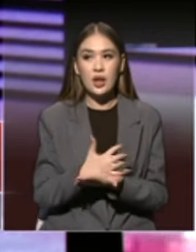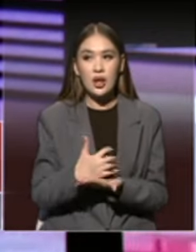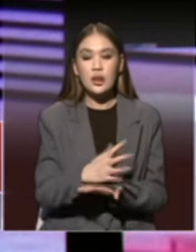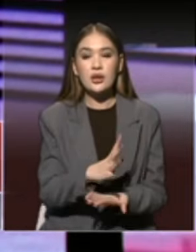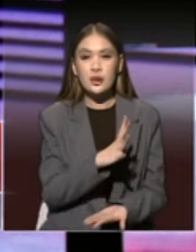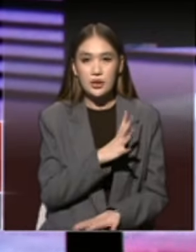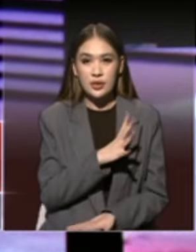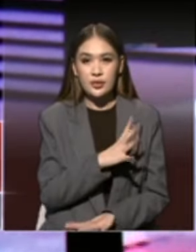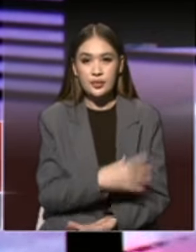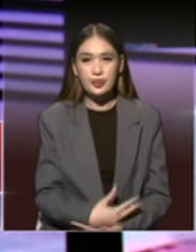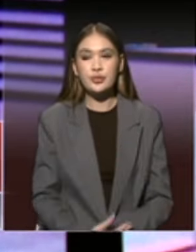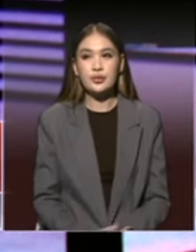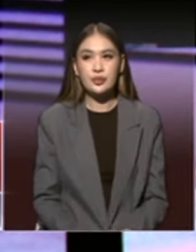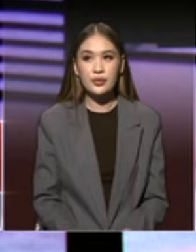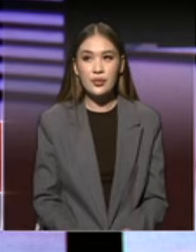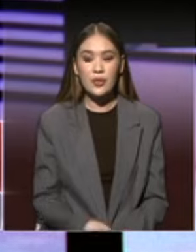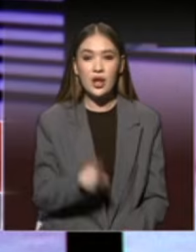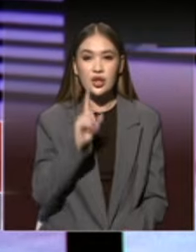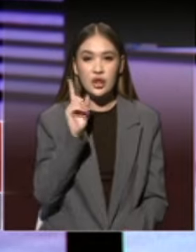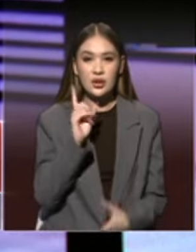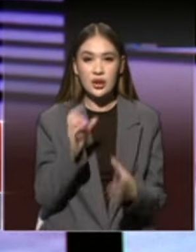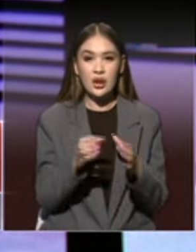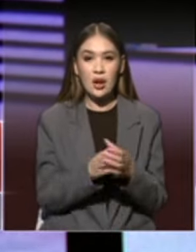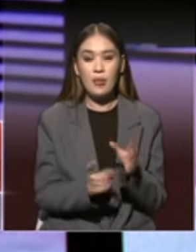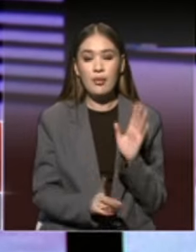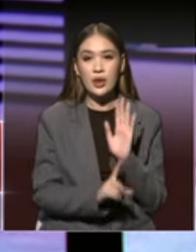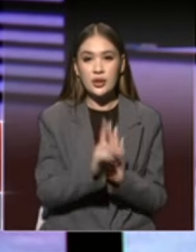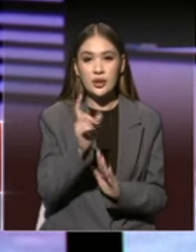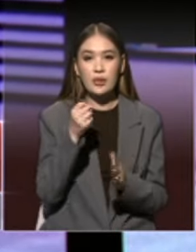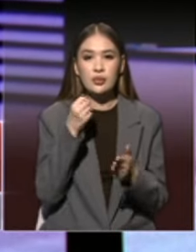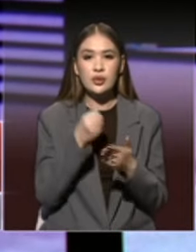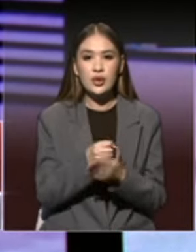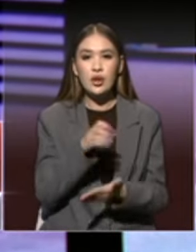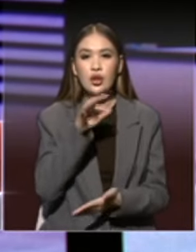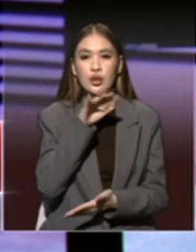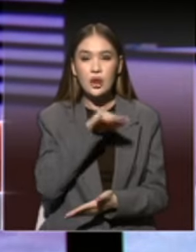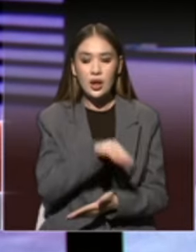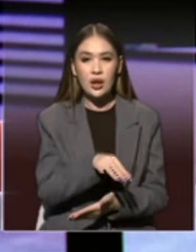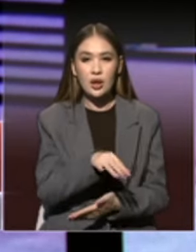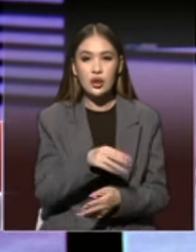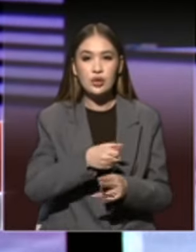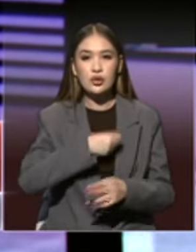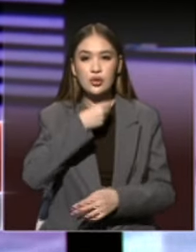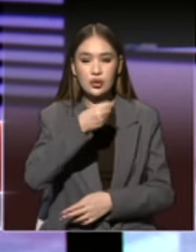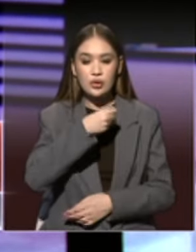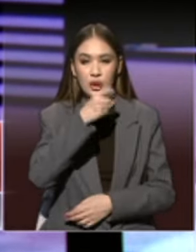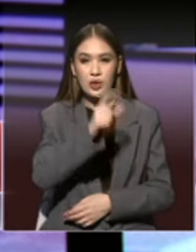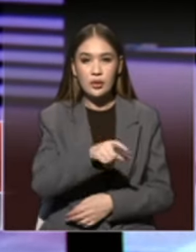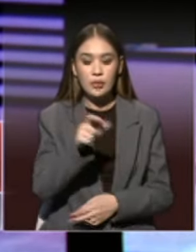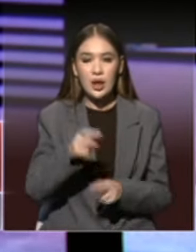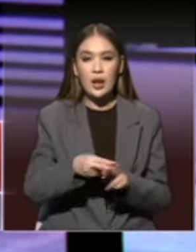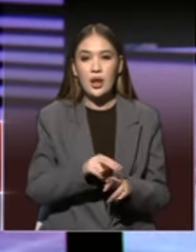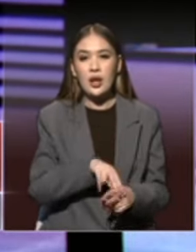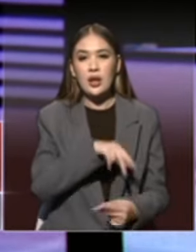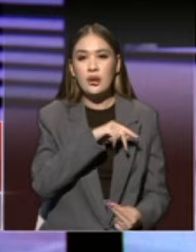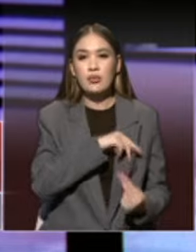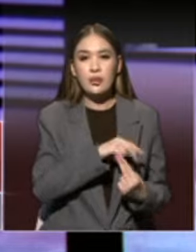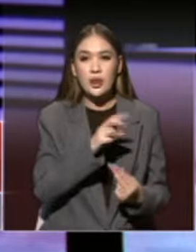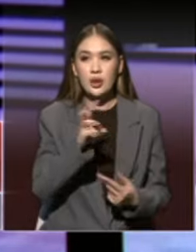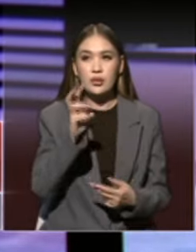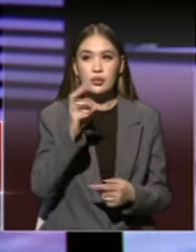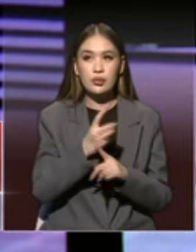қаражат жиналды. Жастардан бастап үлкен қарияларға дейін өзімізде мысалға еңбекақымыздың бір күндік несін